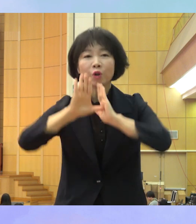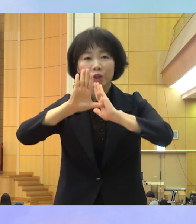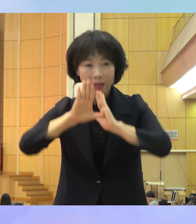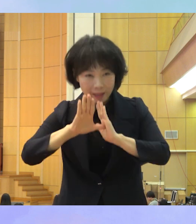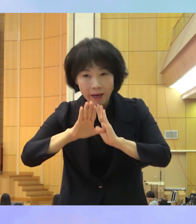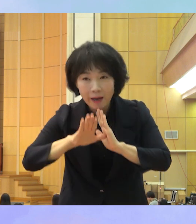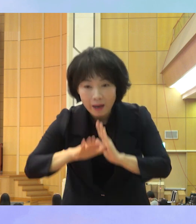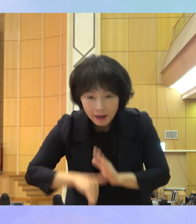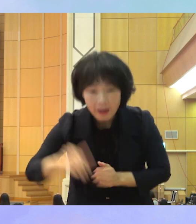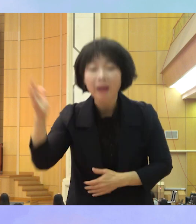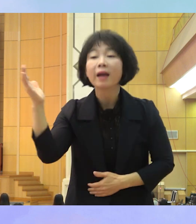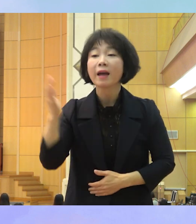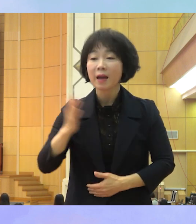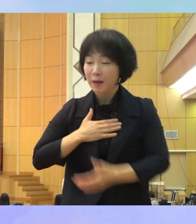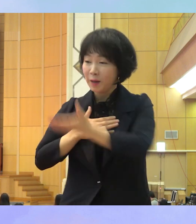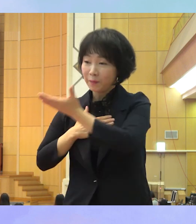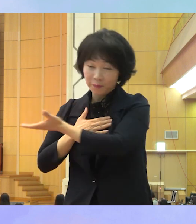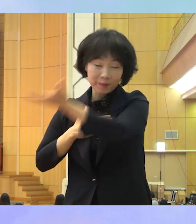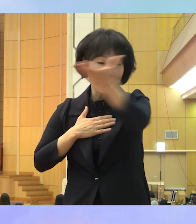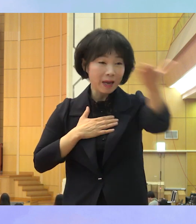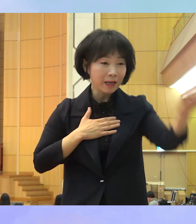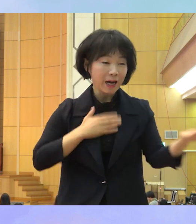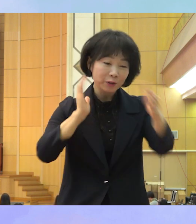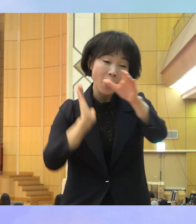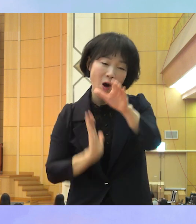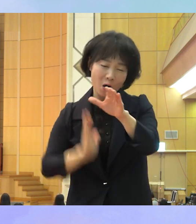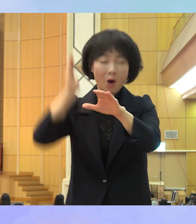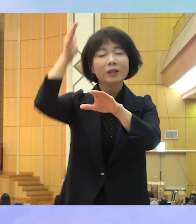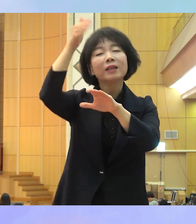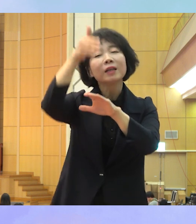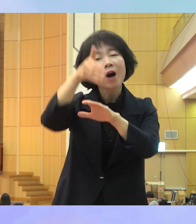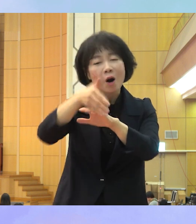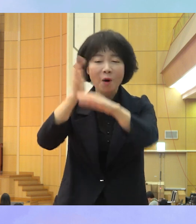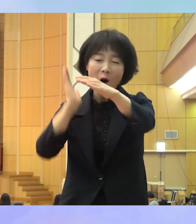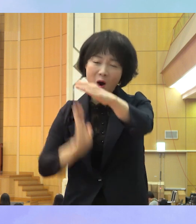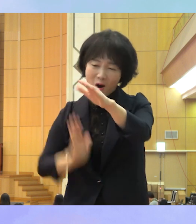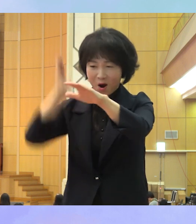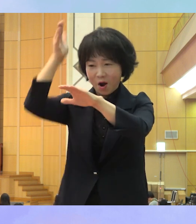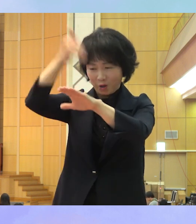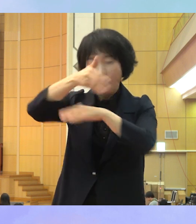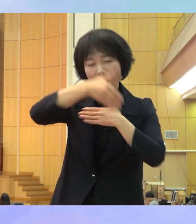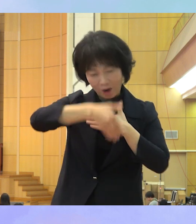피를 볼 때에 내가 너를